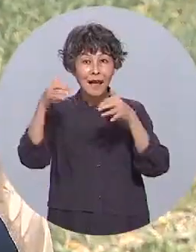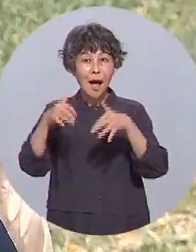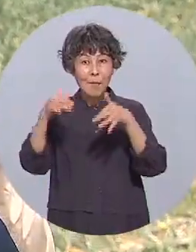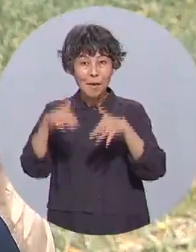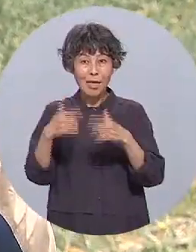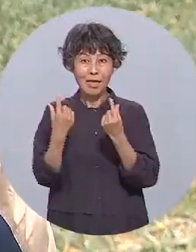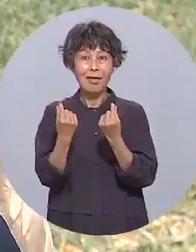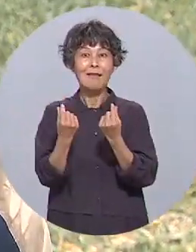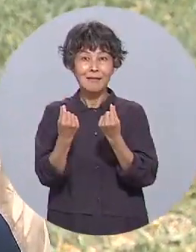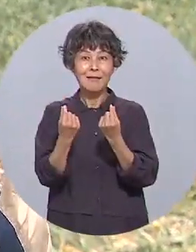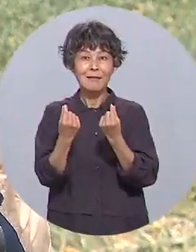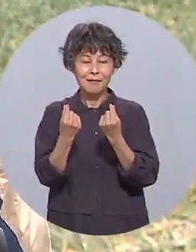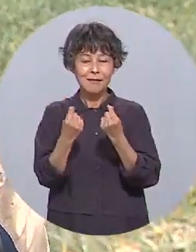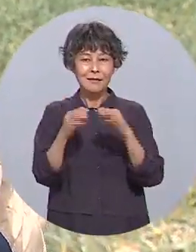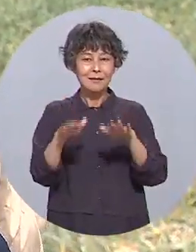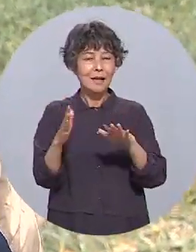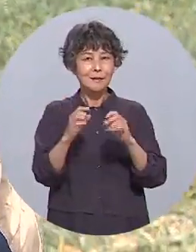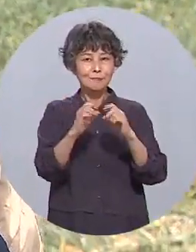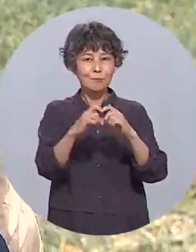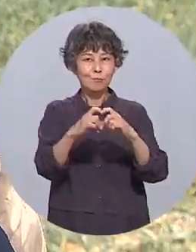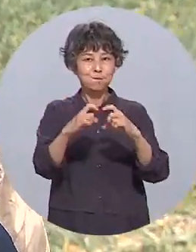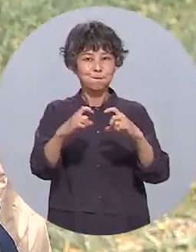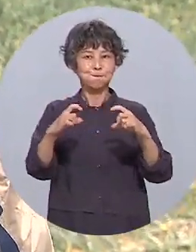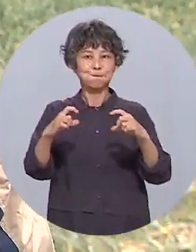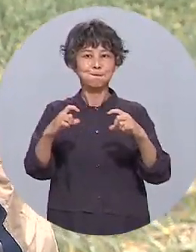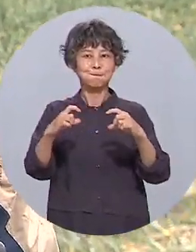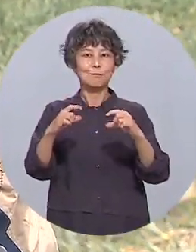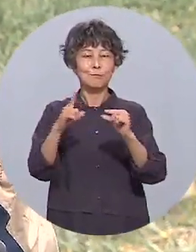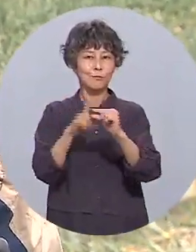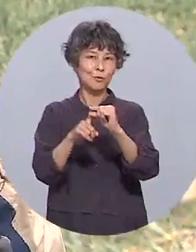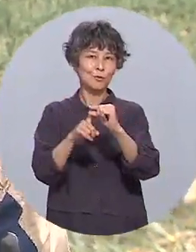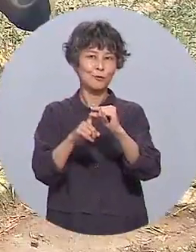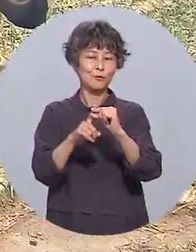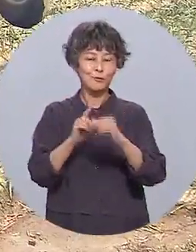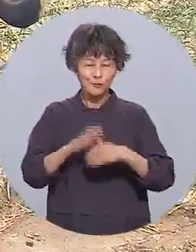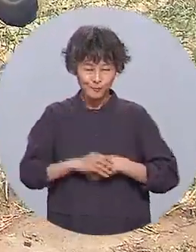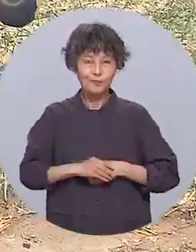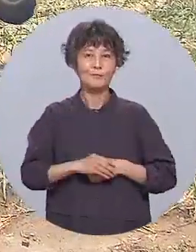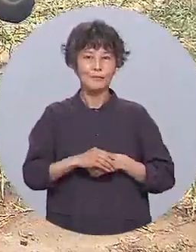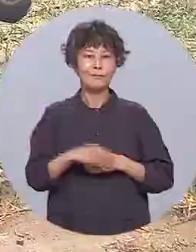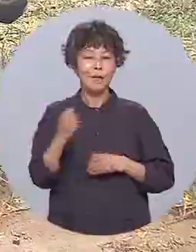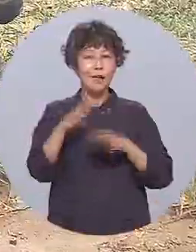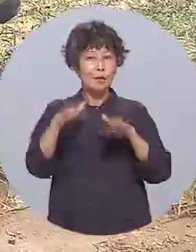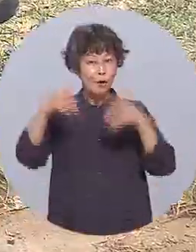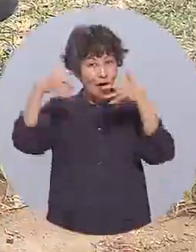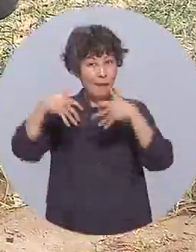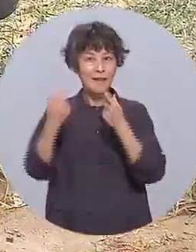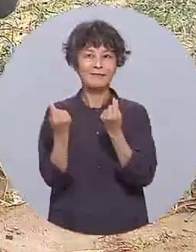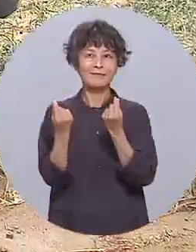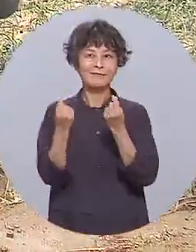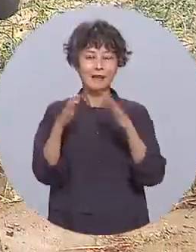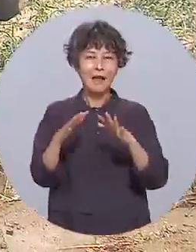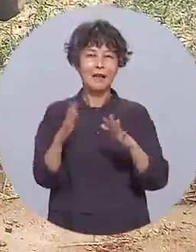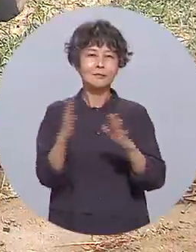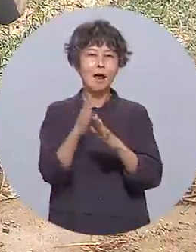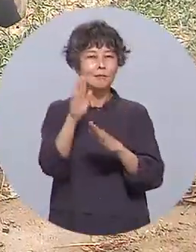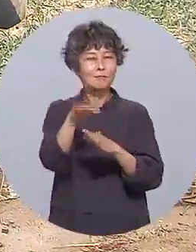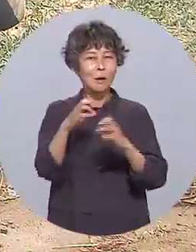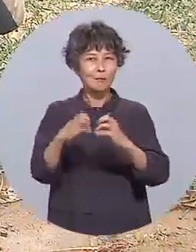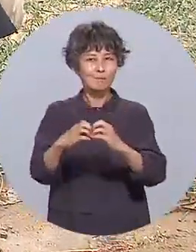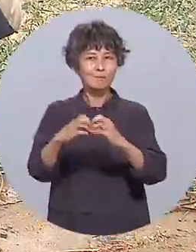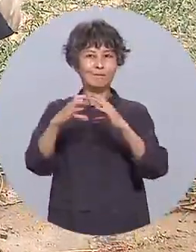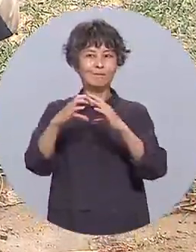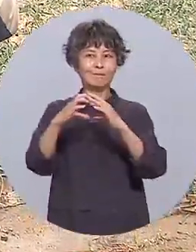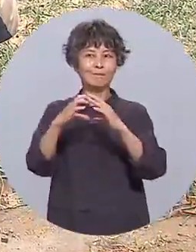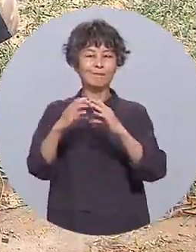湿りもあるんで、徐々に大きくなってきてる段階ですね。また今日も降ると しばらく経つともっと大きく